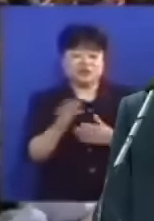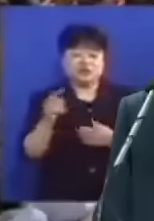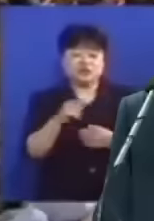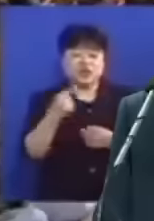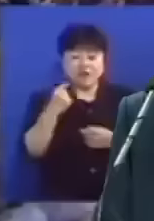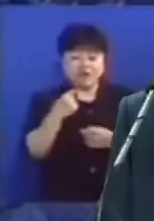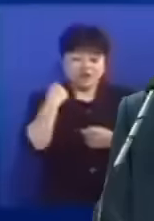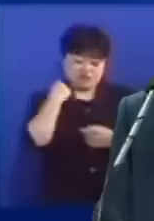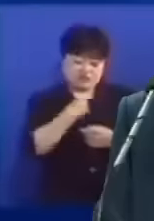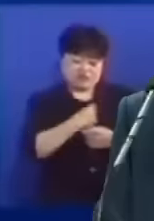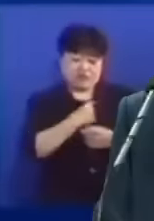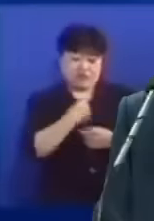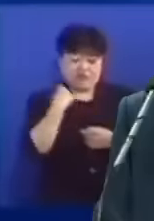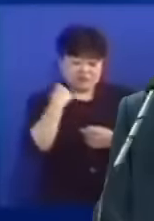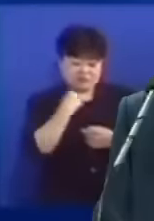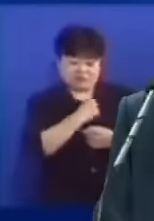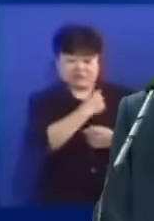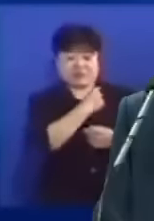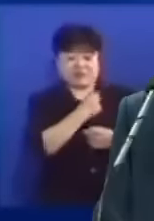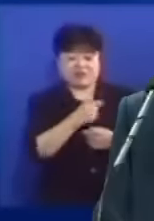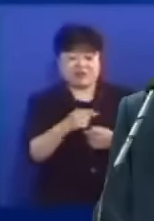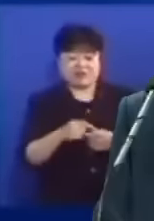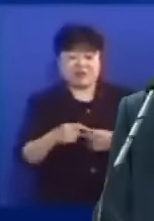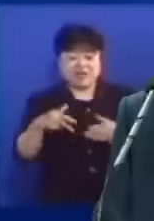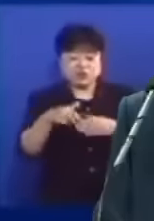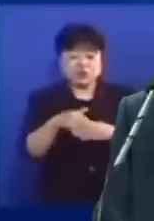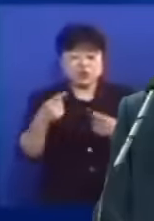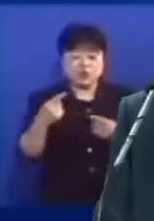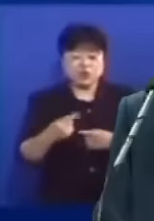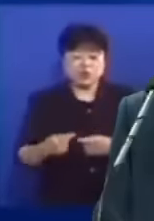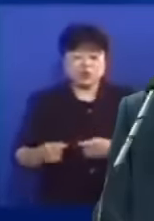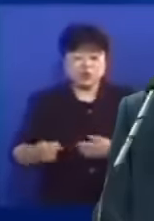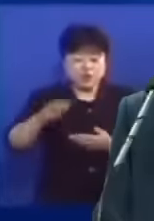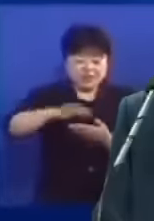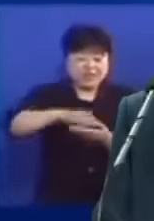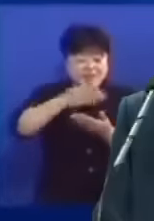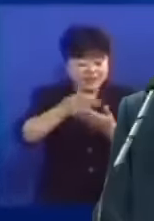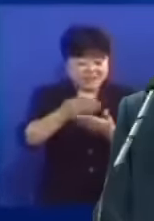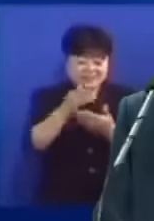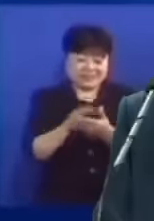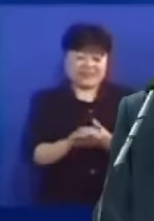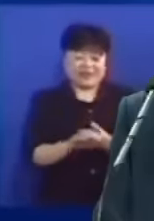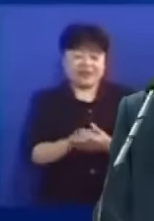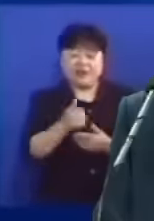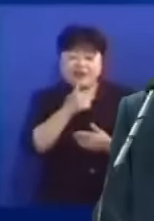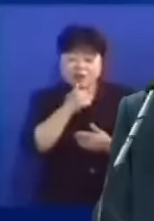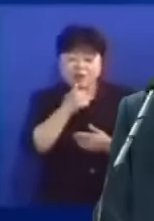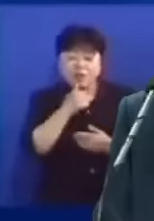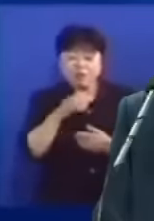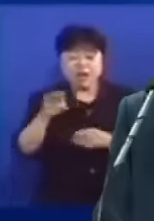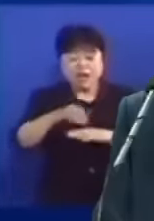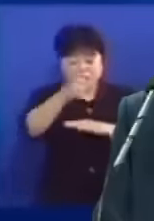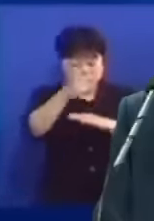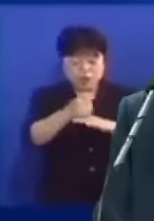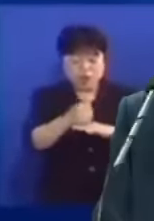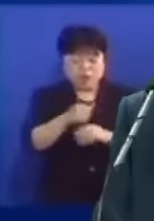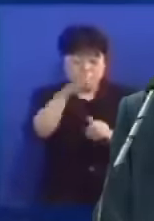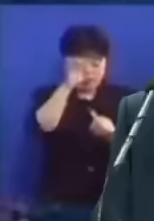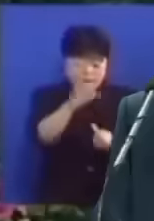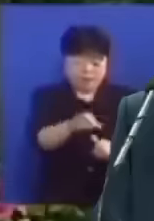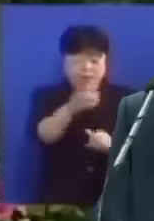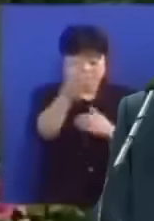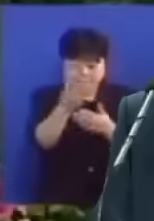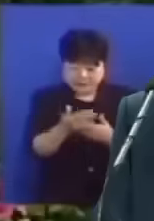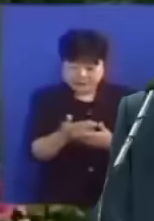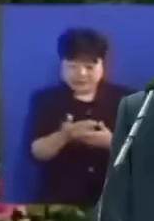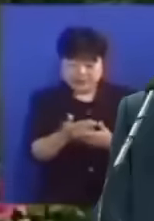종교개혁을 이루기 위해서 애쓸 때 참 로마 교황층의 압박을 받아서 고통스러웠습니다.